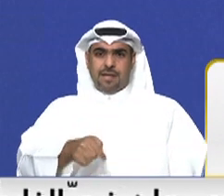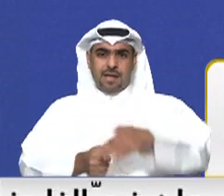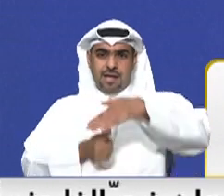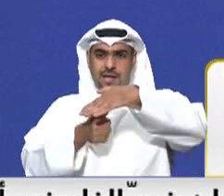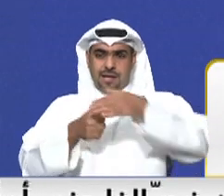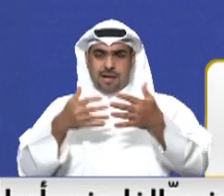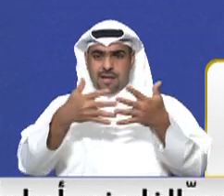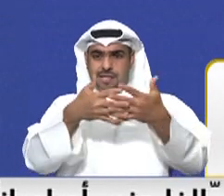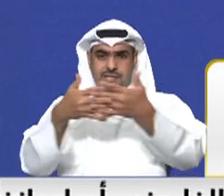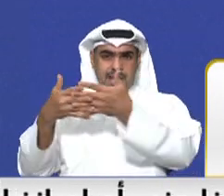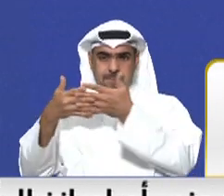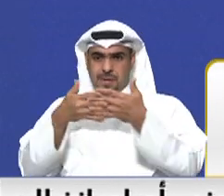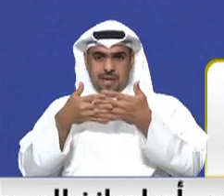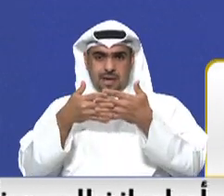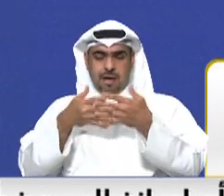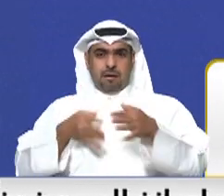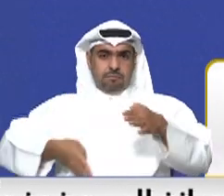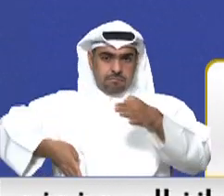سيغتصبها